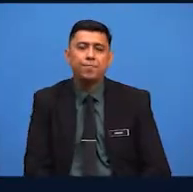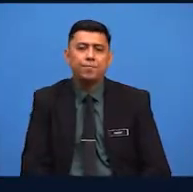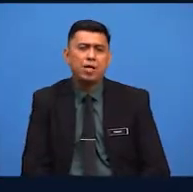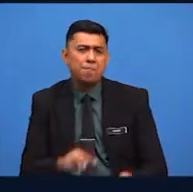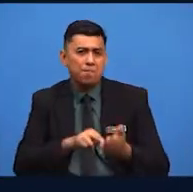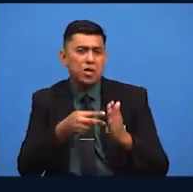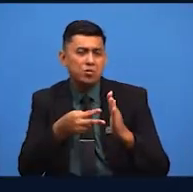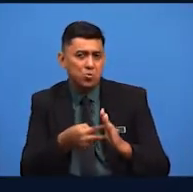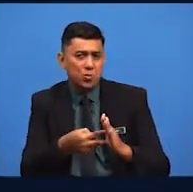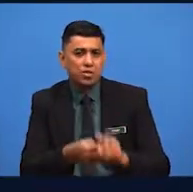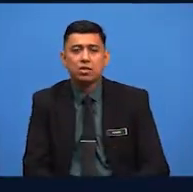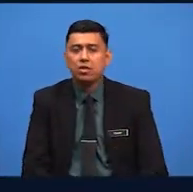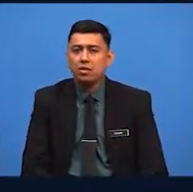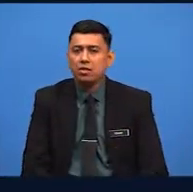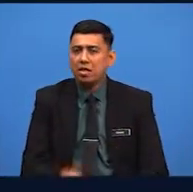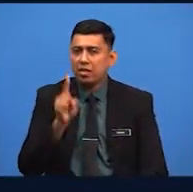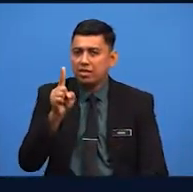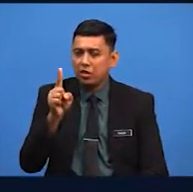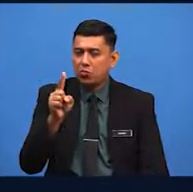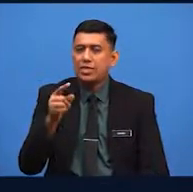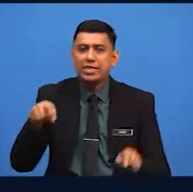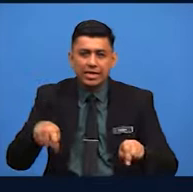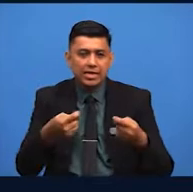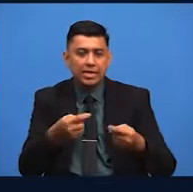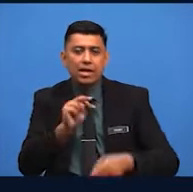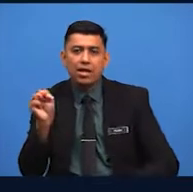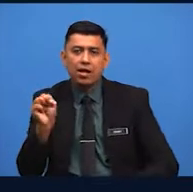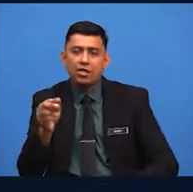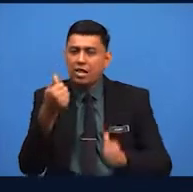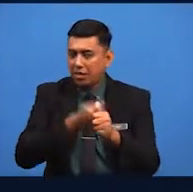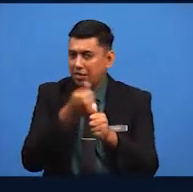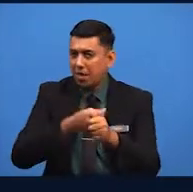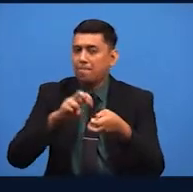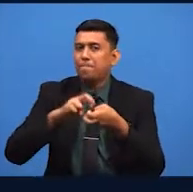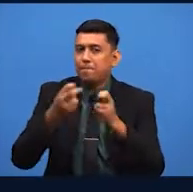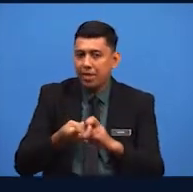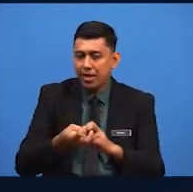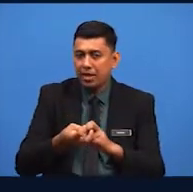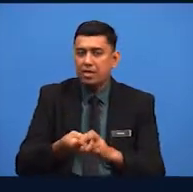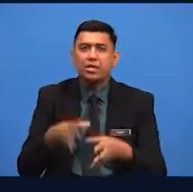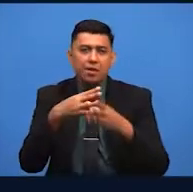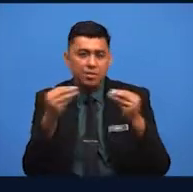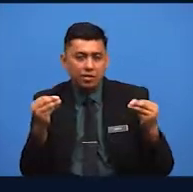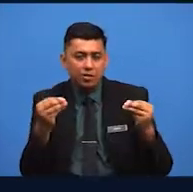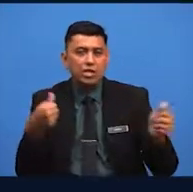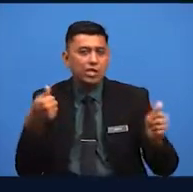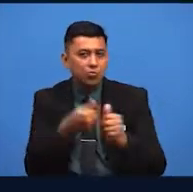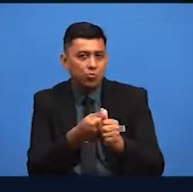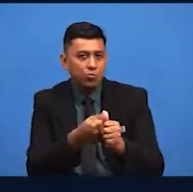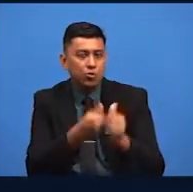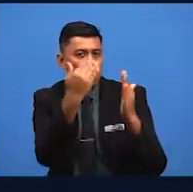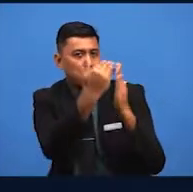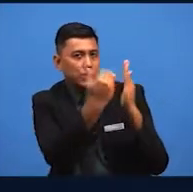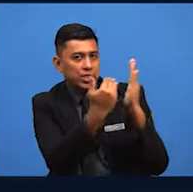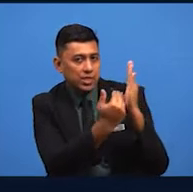Algoritma merupakan satu siri tindakan yang mana setiap masalah diselesaikan mengikut urutan